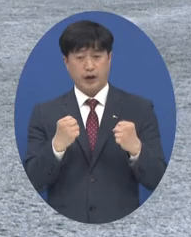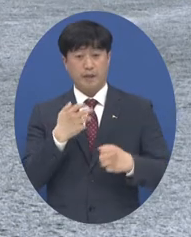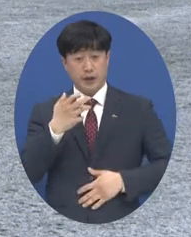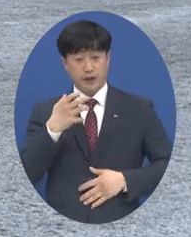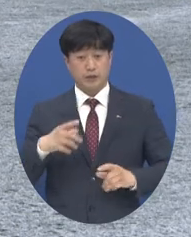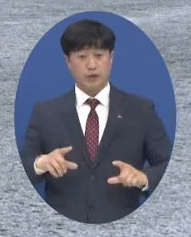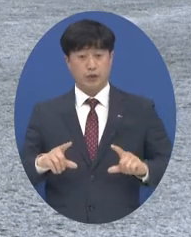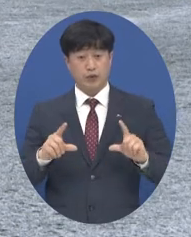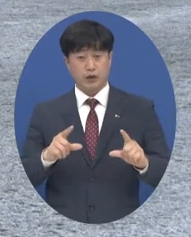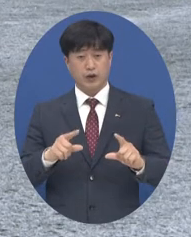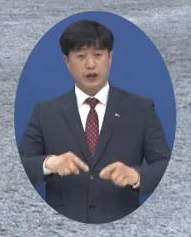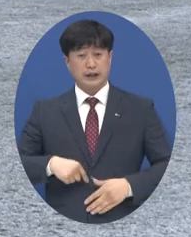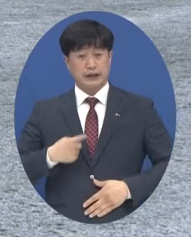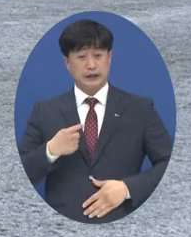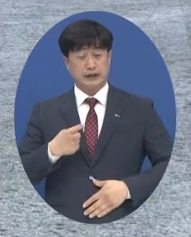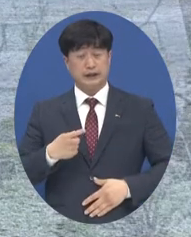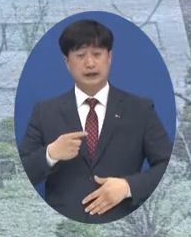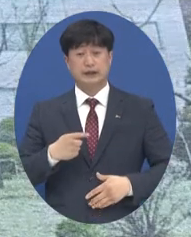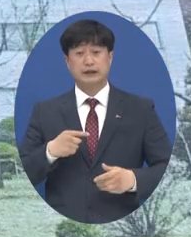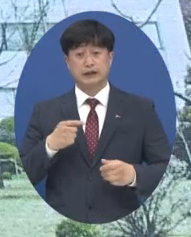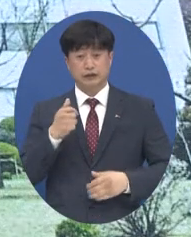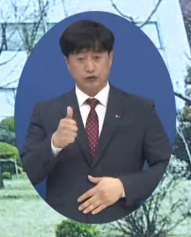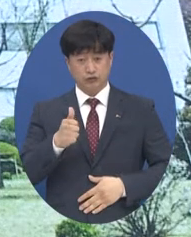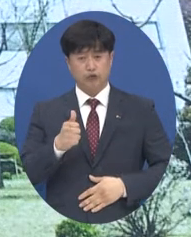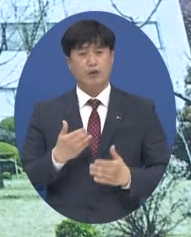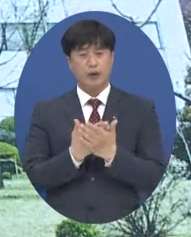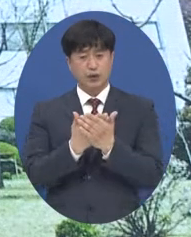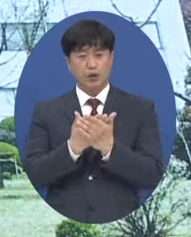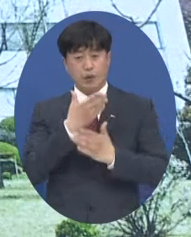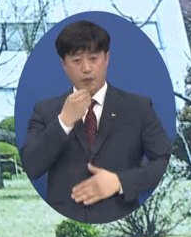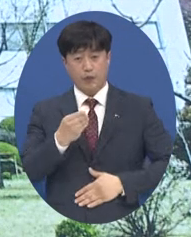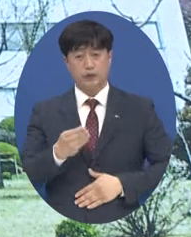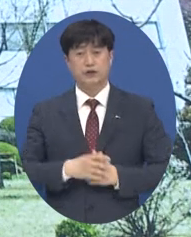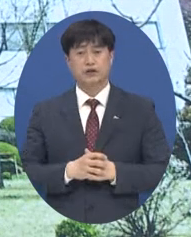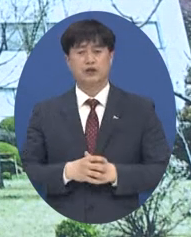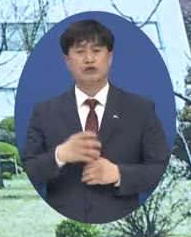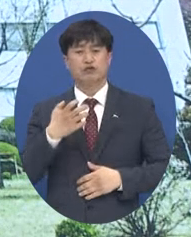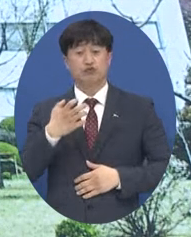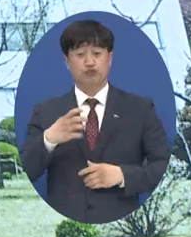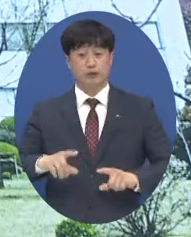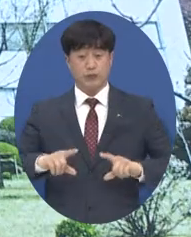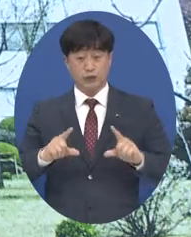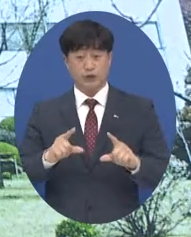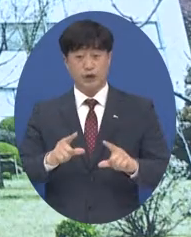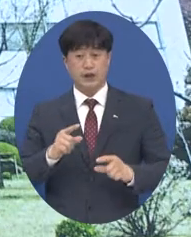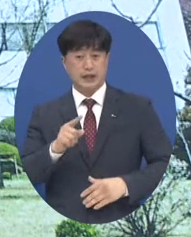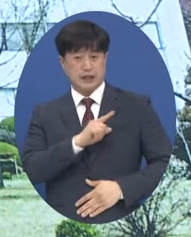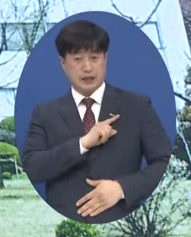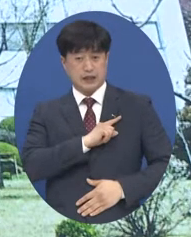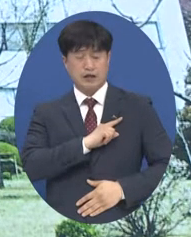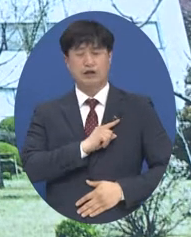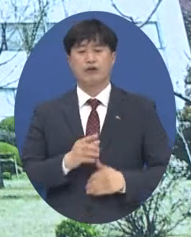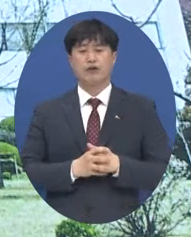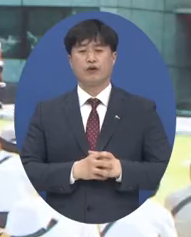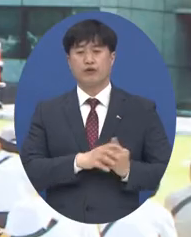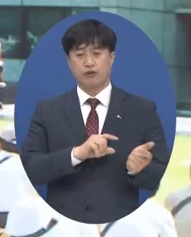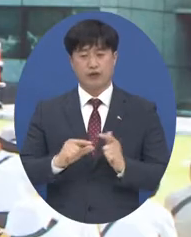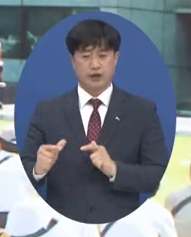80년대는 자주와 번영 복지, 90년대는 1등과 인류 등 도정 슬로건에는 당시 시대상이 담겨